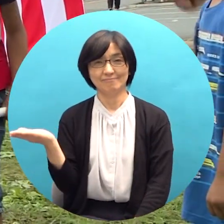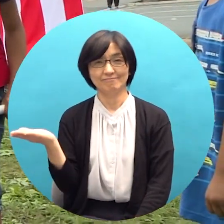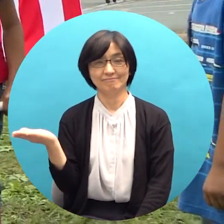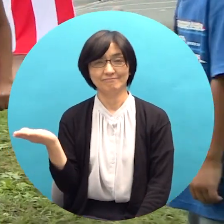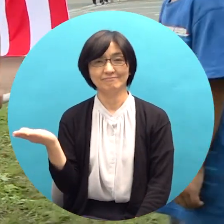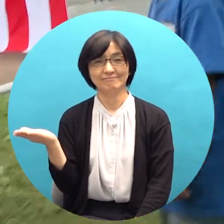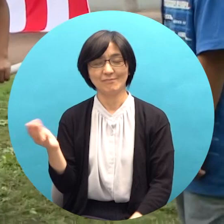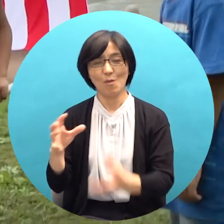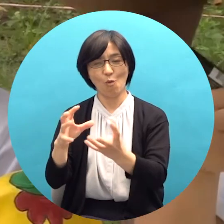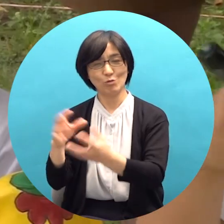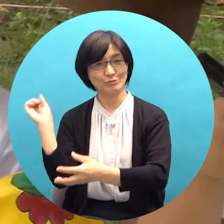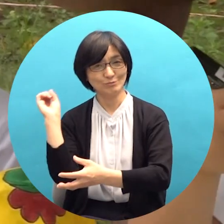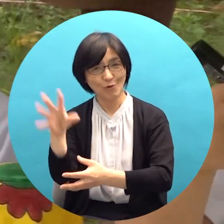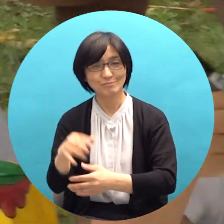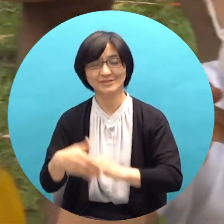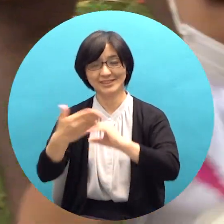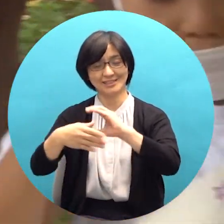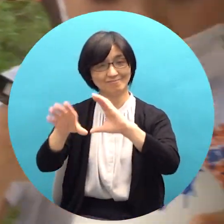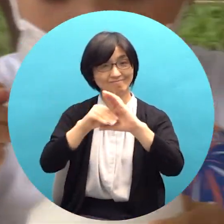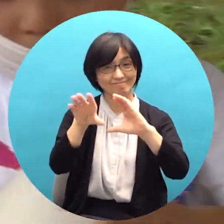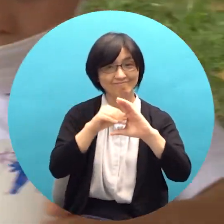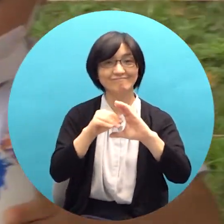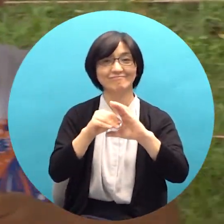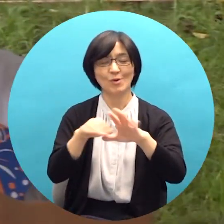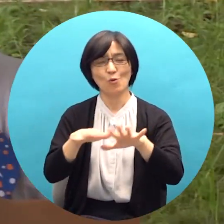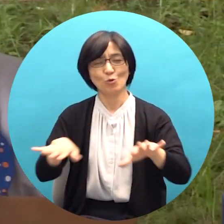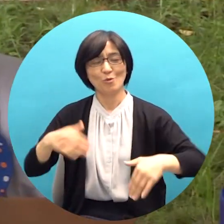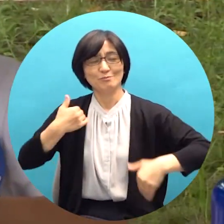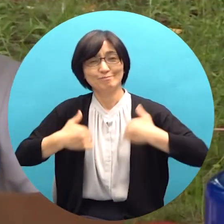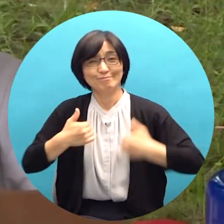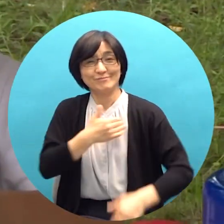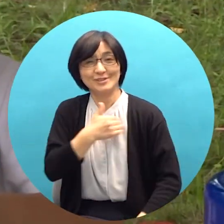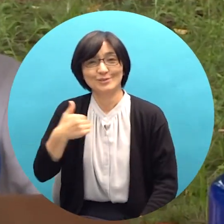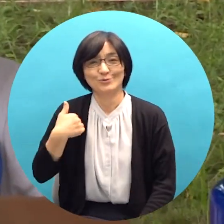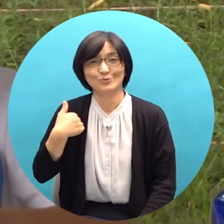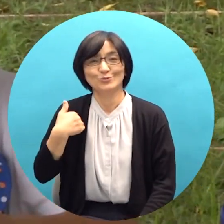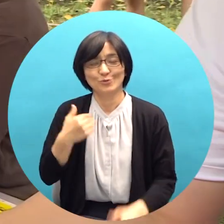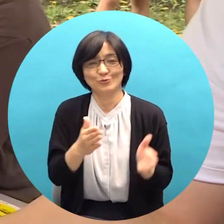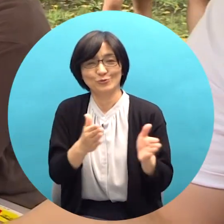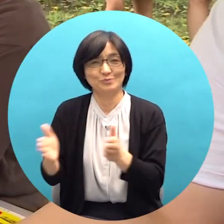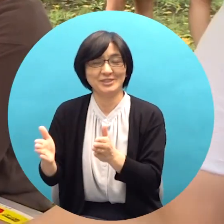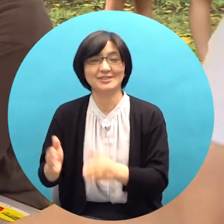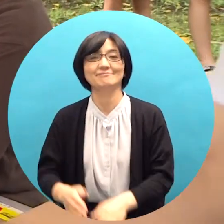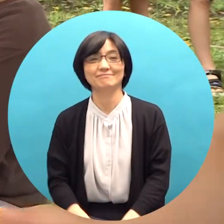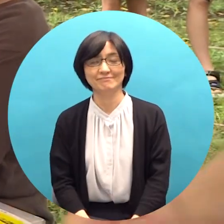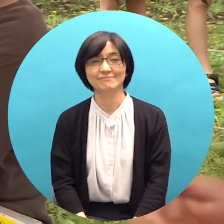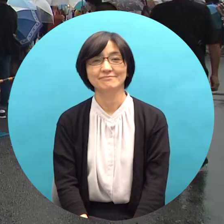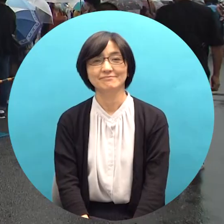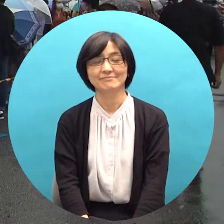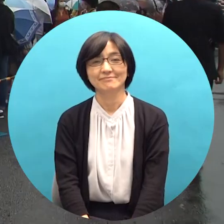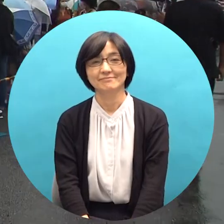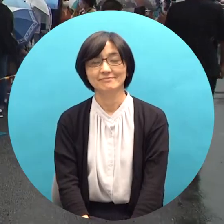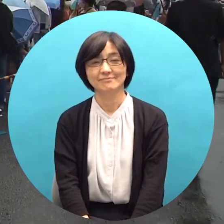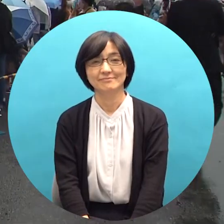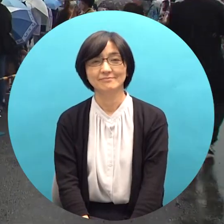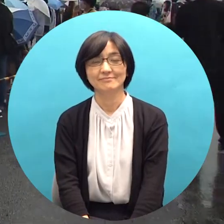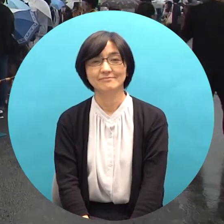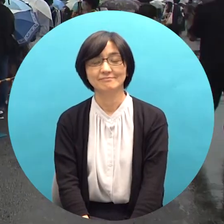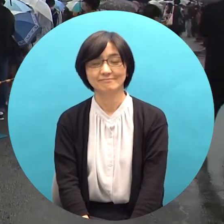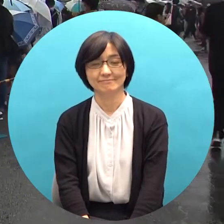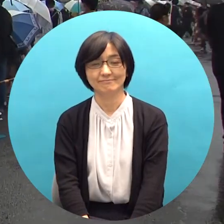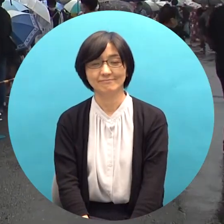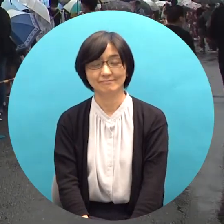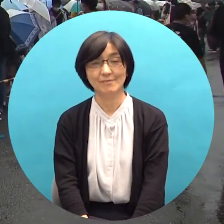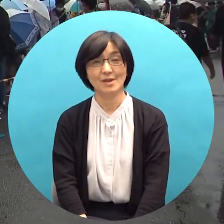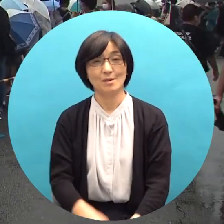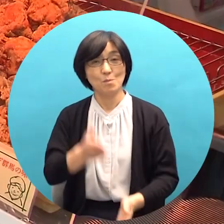ということで、ボールを投げたり写真を撮ったりというようなお子さんが楽しんでいただけるアトラクションを多数ご用意しております。またも